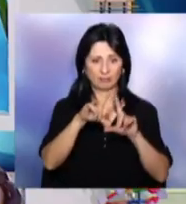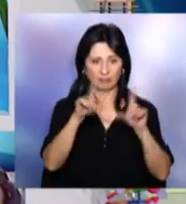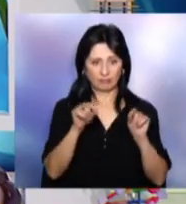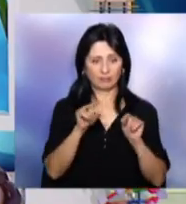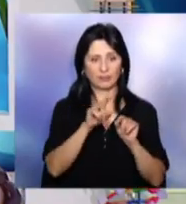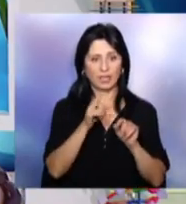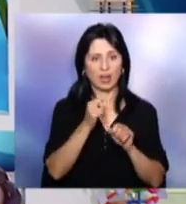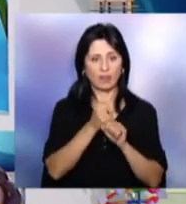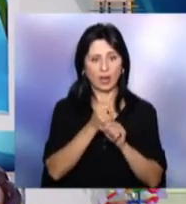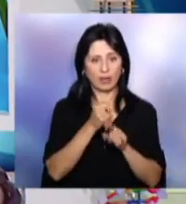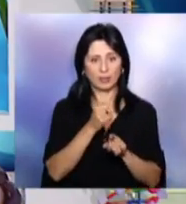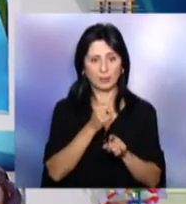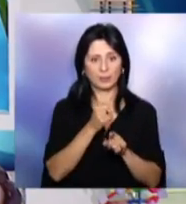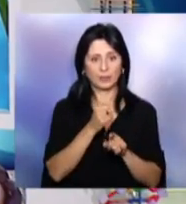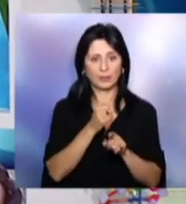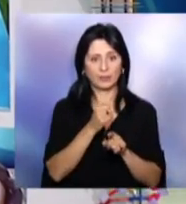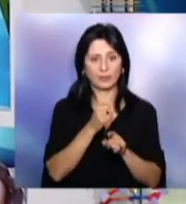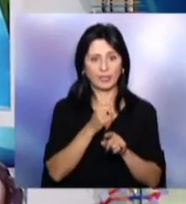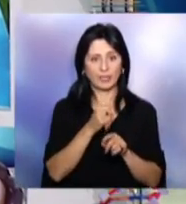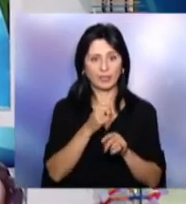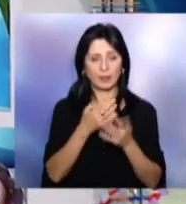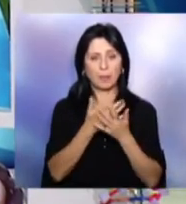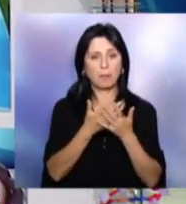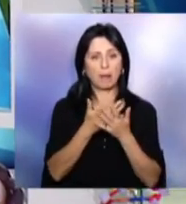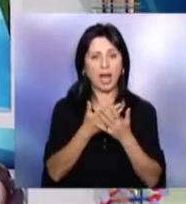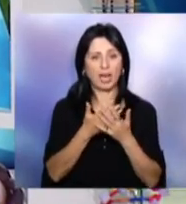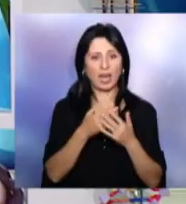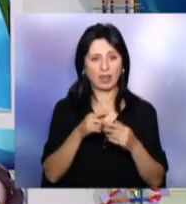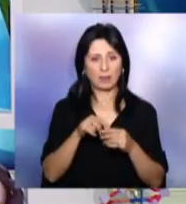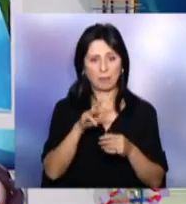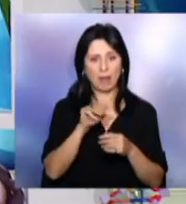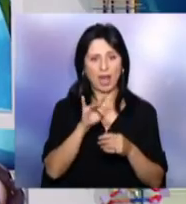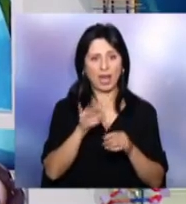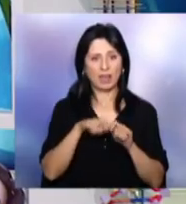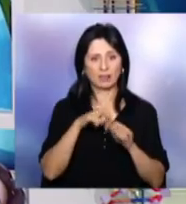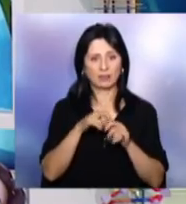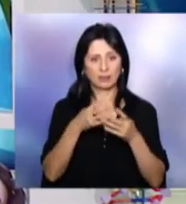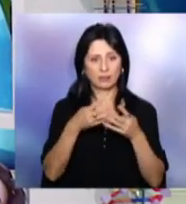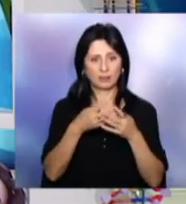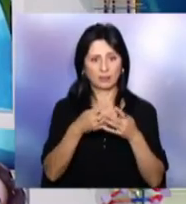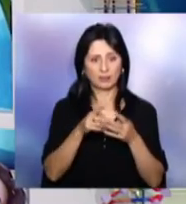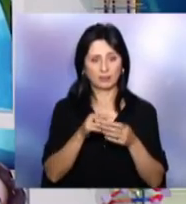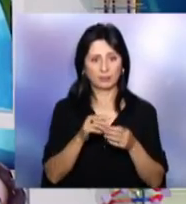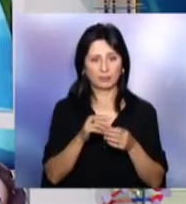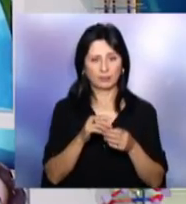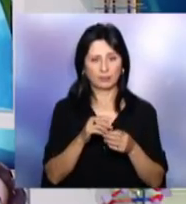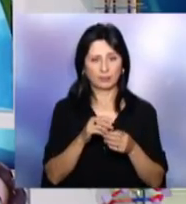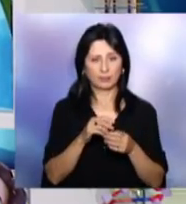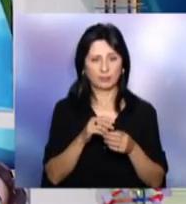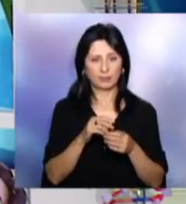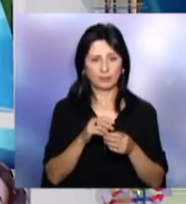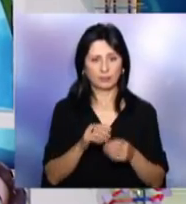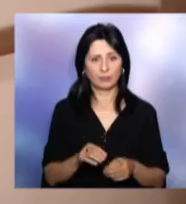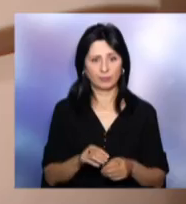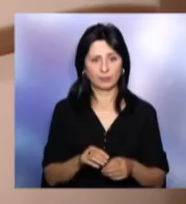ან სხვა რაღაცას ვამზადებთ, მარლით, ჩვეულებრივი მარლით, რომელიც არის გარკვეული ზომის, შეგვიძლია ასე